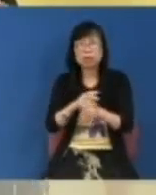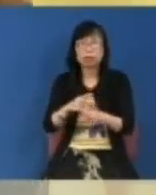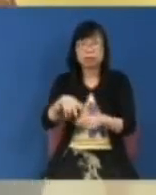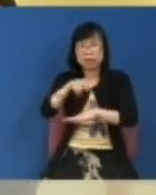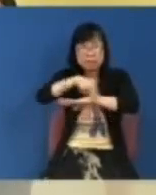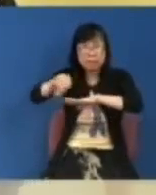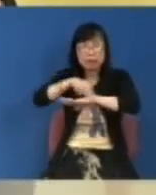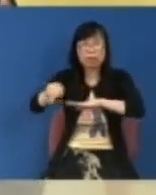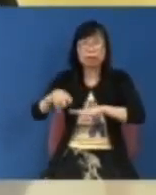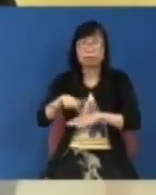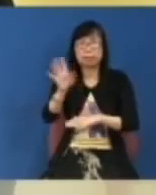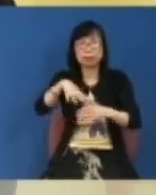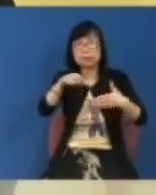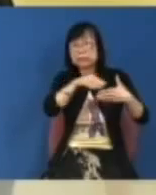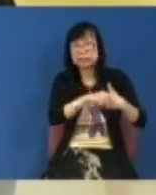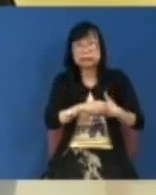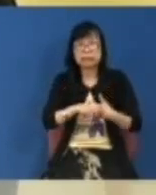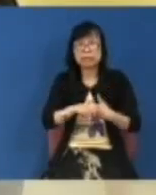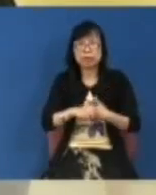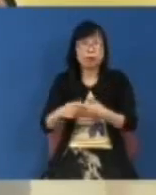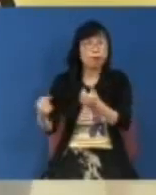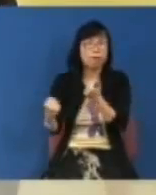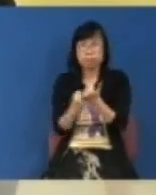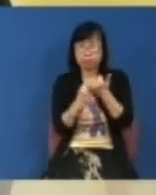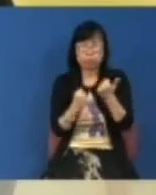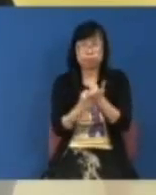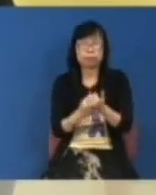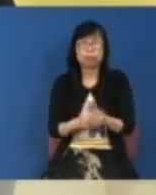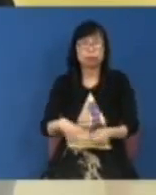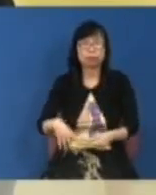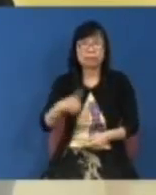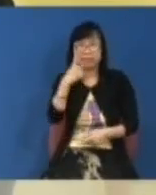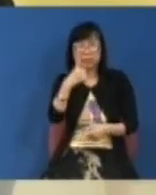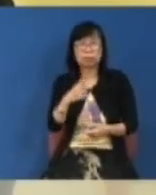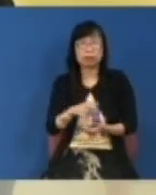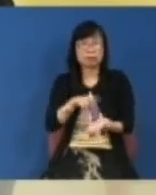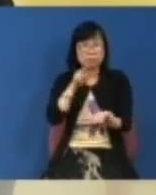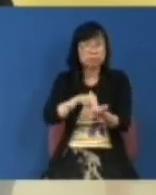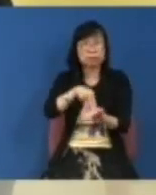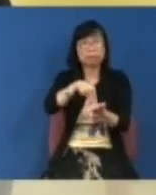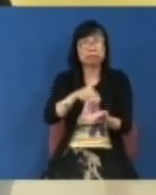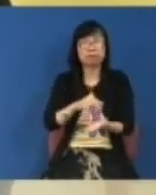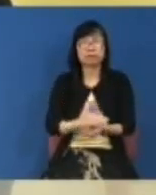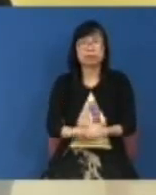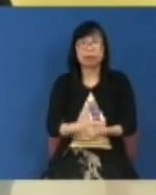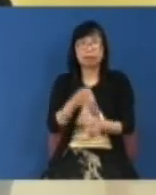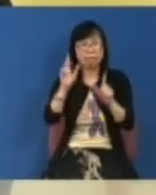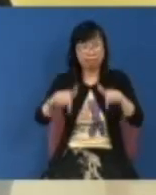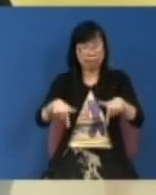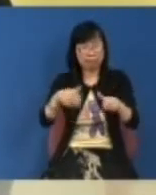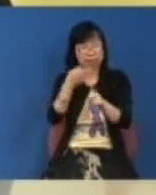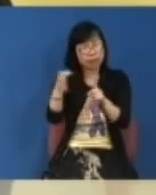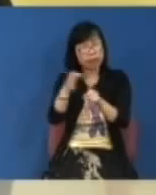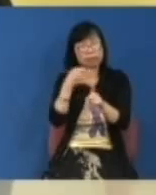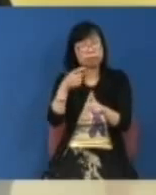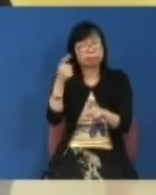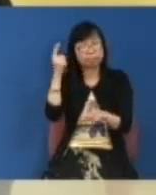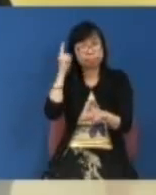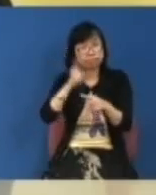扶植獨裁政權來照顧全球的利益， 在南非很明顯是，是